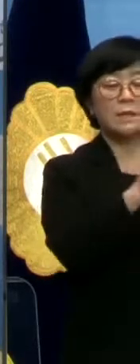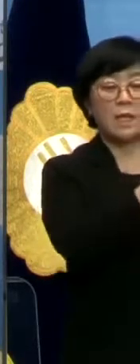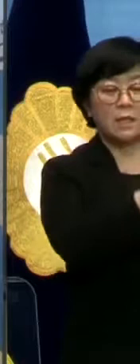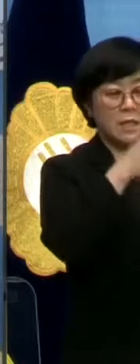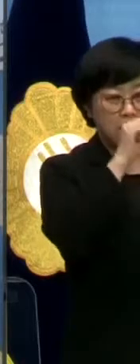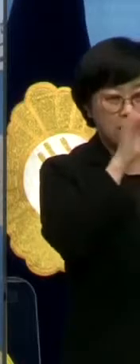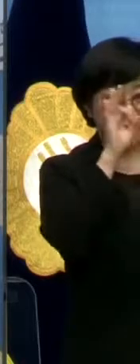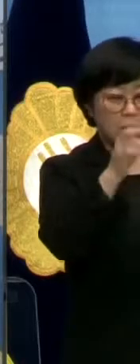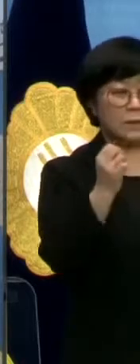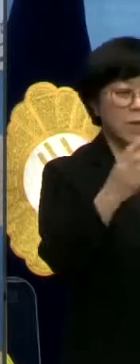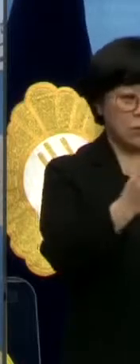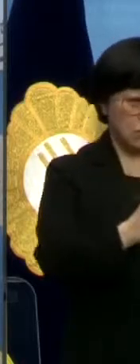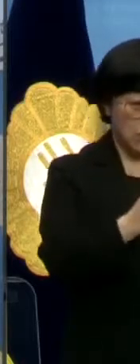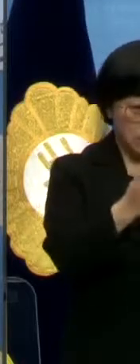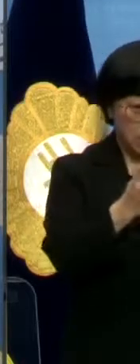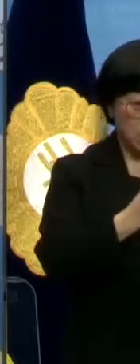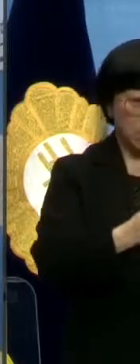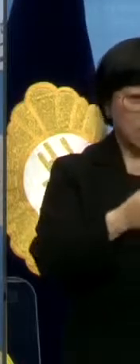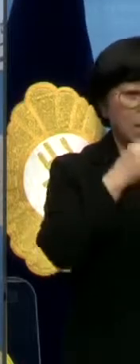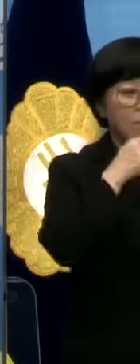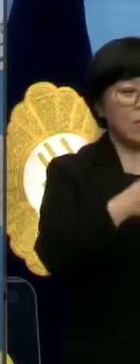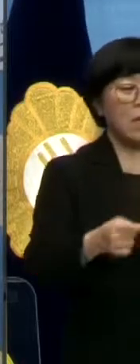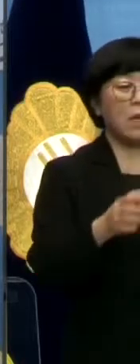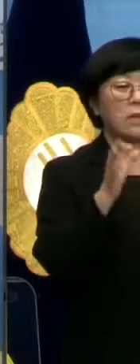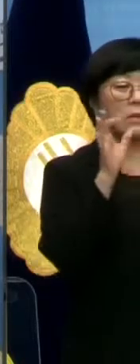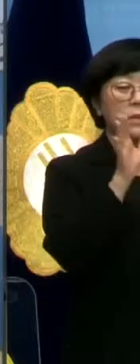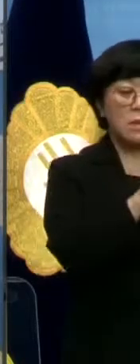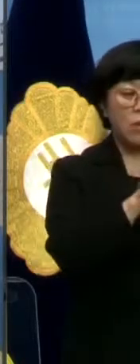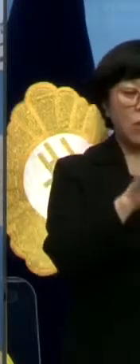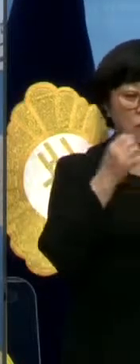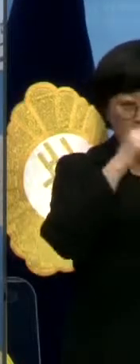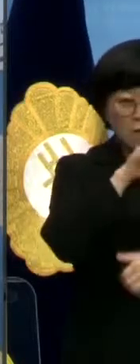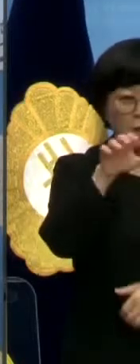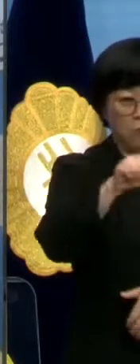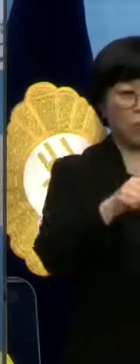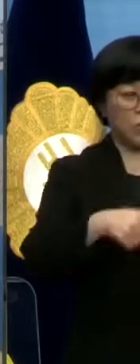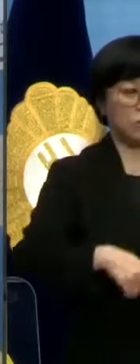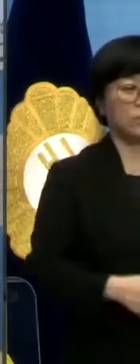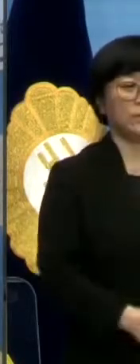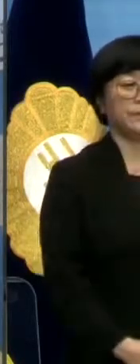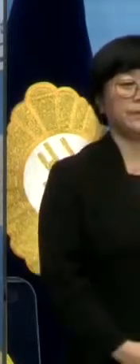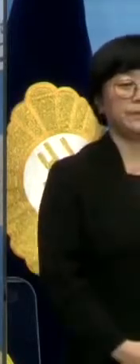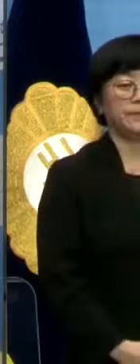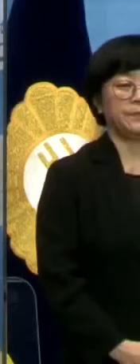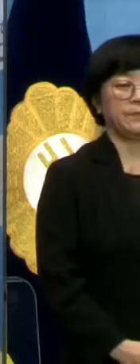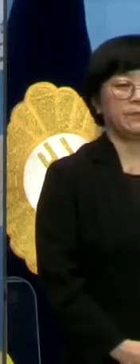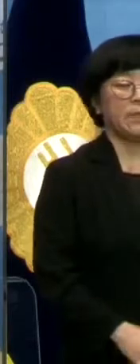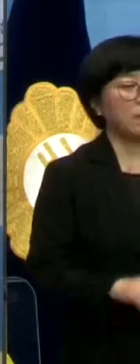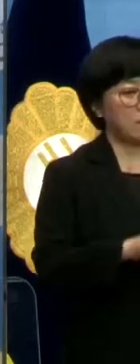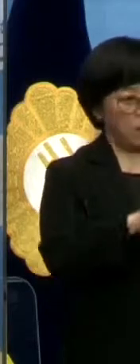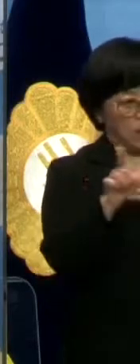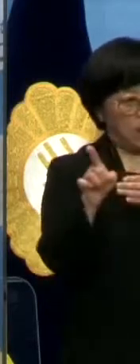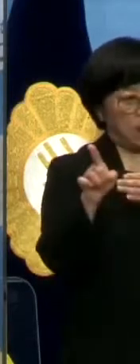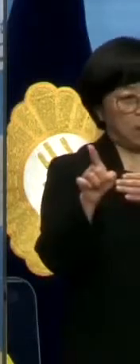예산을 재조정하여 피해 지원 예산을 확보해야 합니다. 이